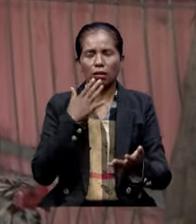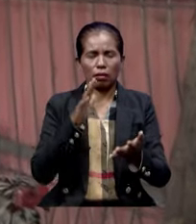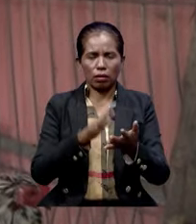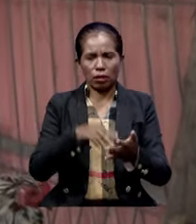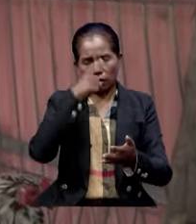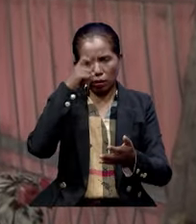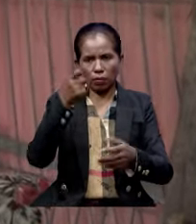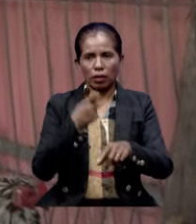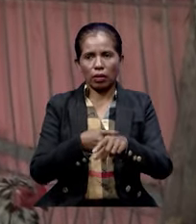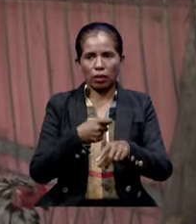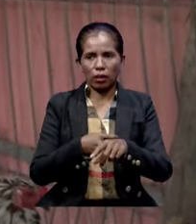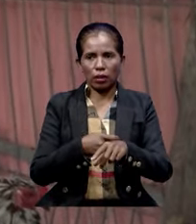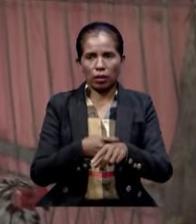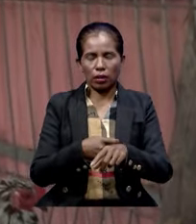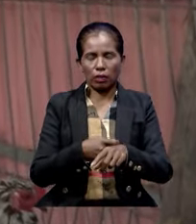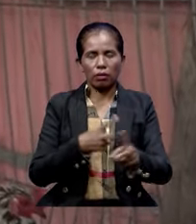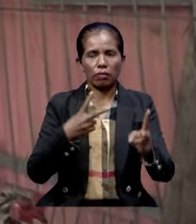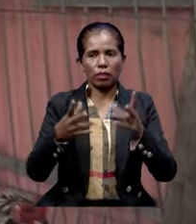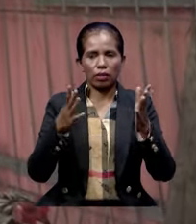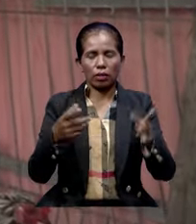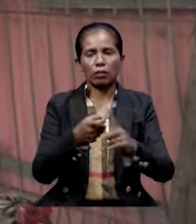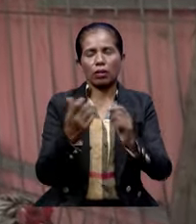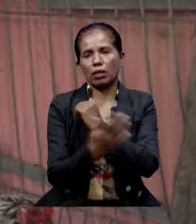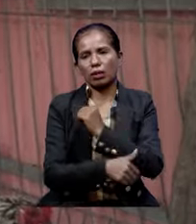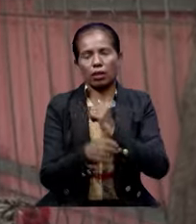ansa tempu ansa baina kasira usira liur mai